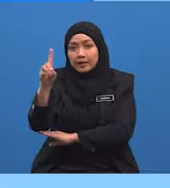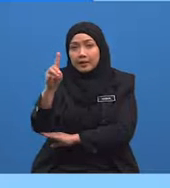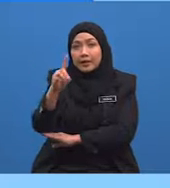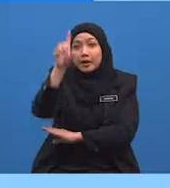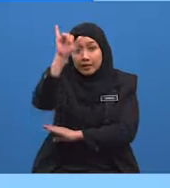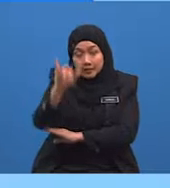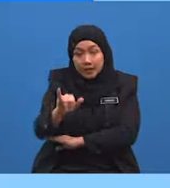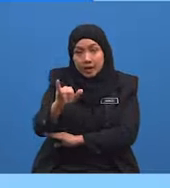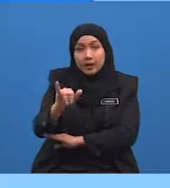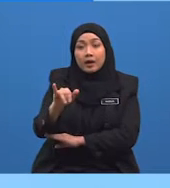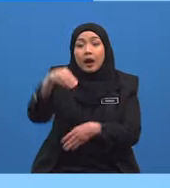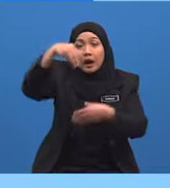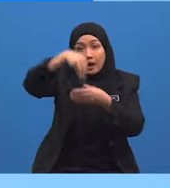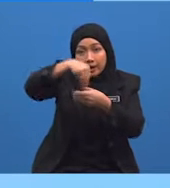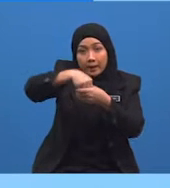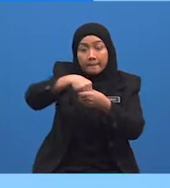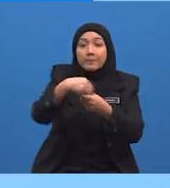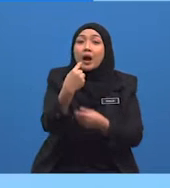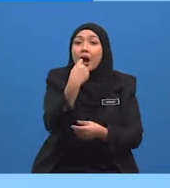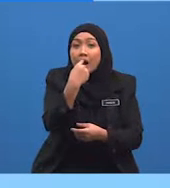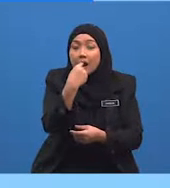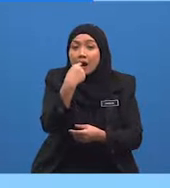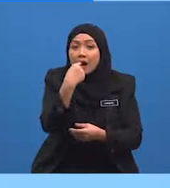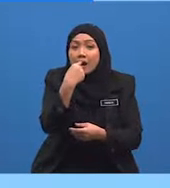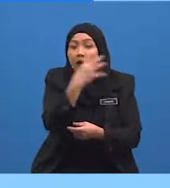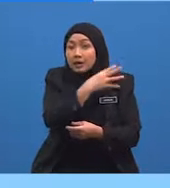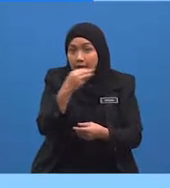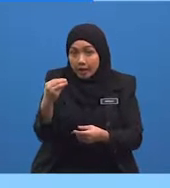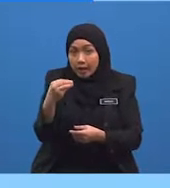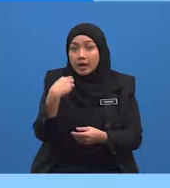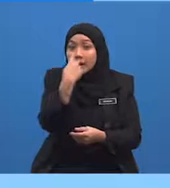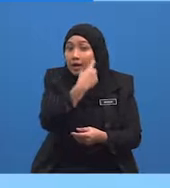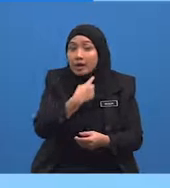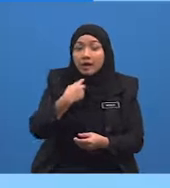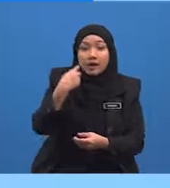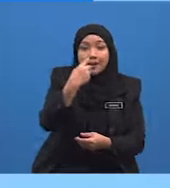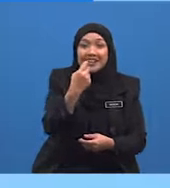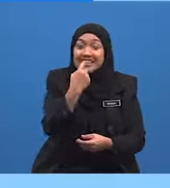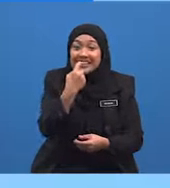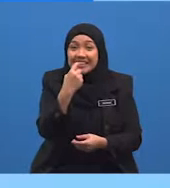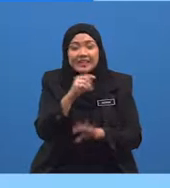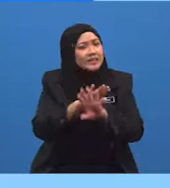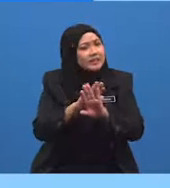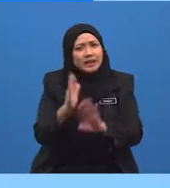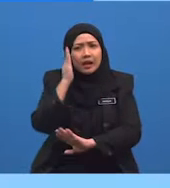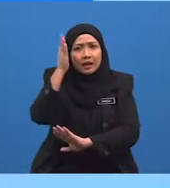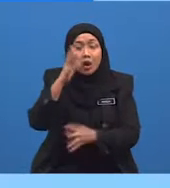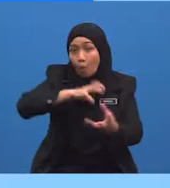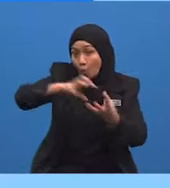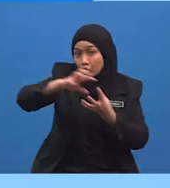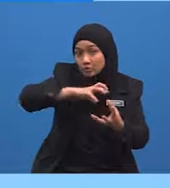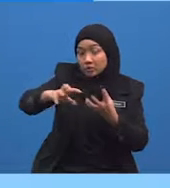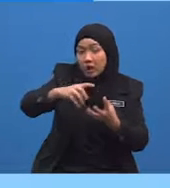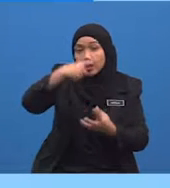mulut. Mulut kita akan jadi neutral dan gigi kita tidak akan rosak